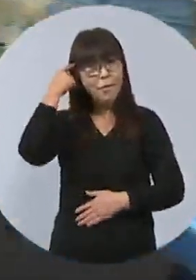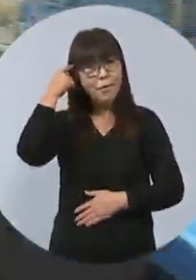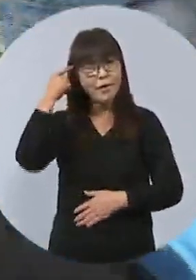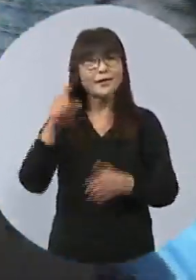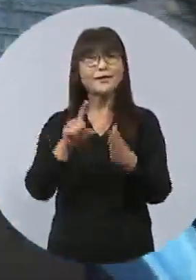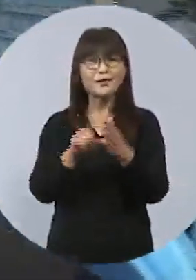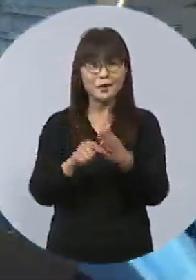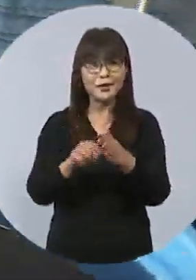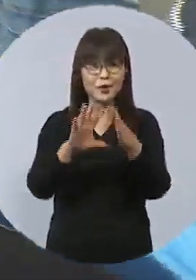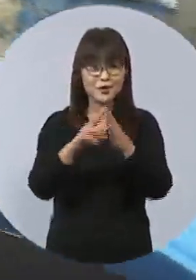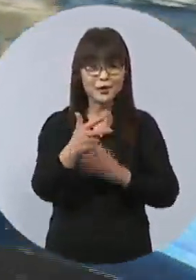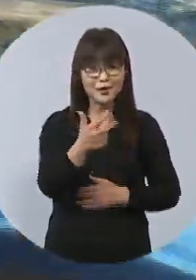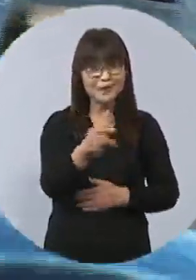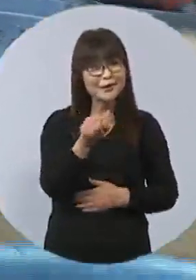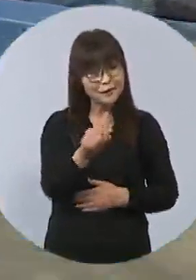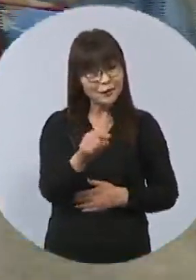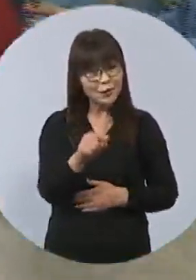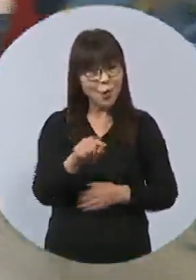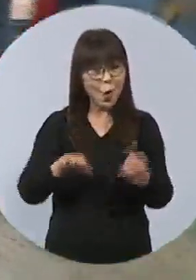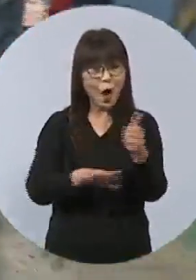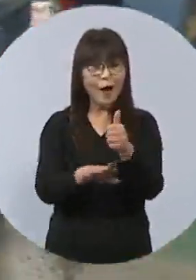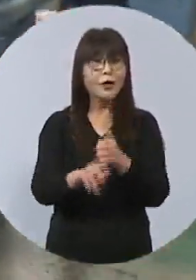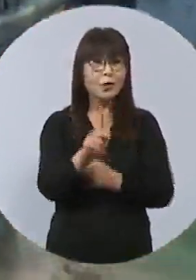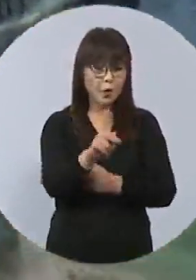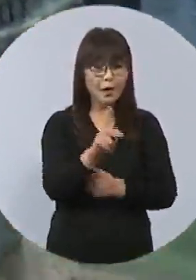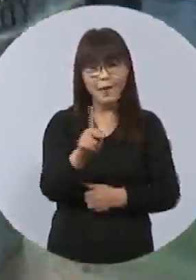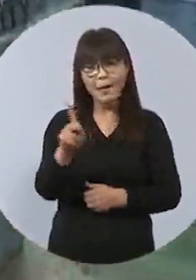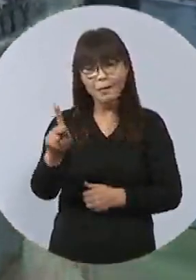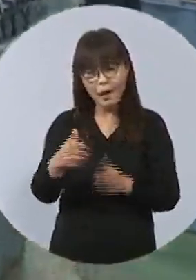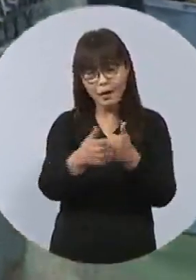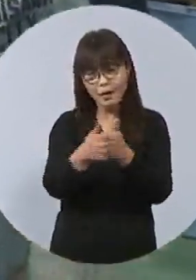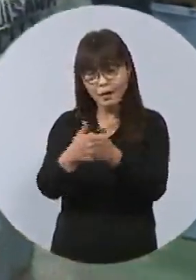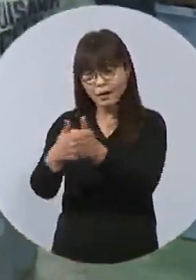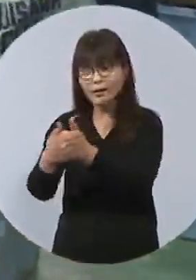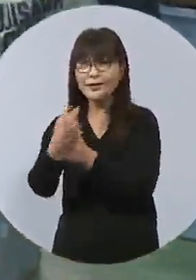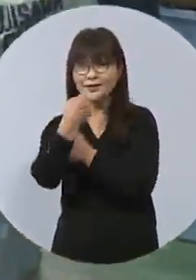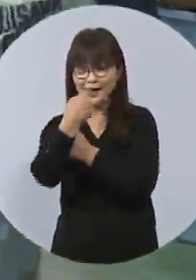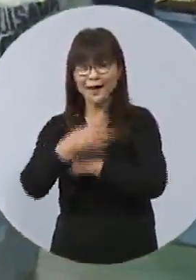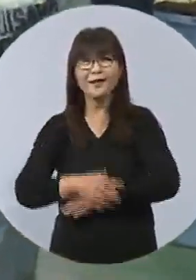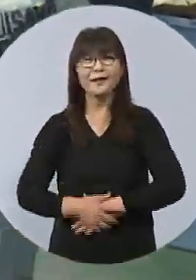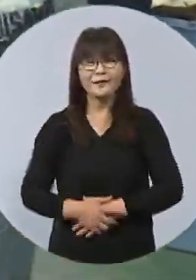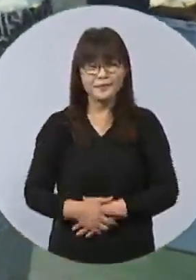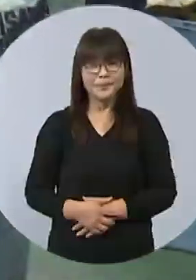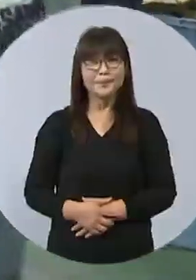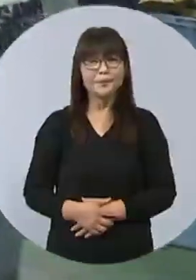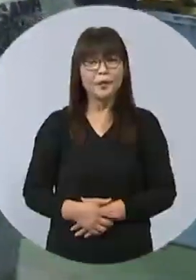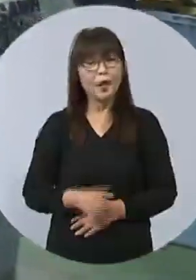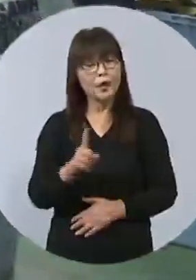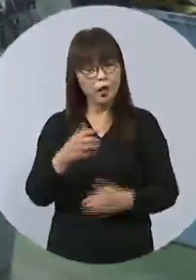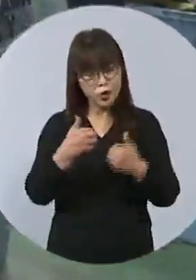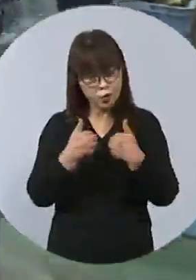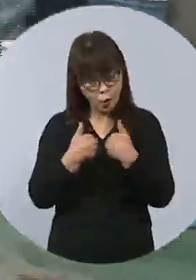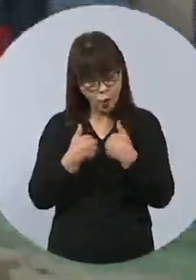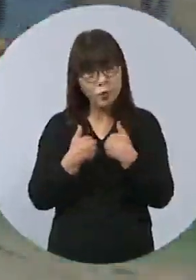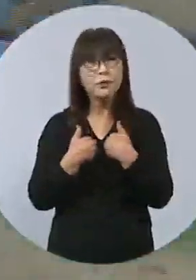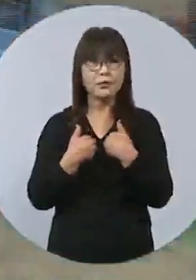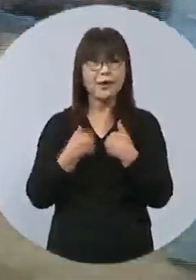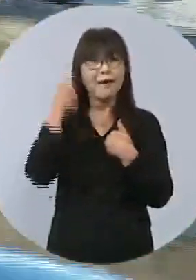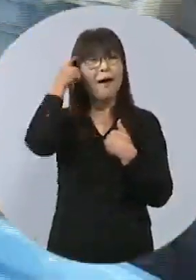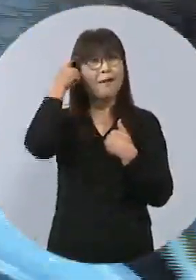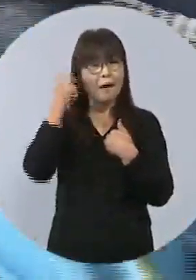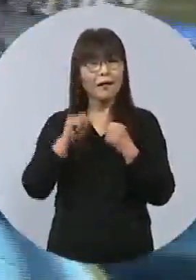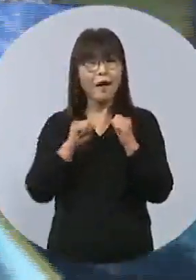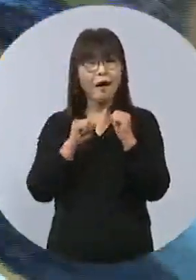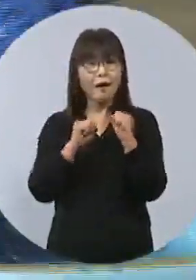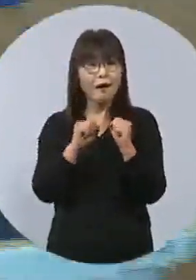時に藤沢市の方と環境課とかいろんなところにご相談させてもらった時に、 その何が必要なのかなと思った時にやっぱりやる